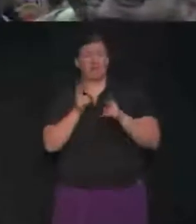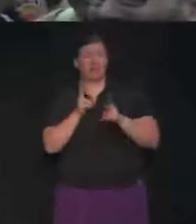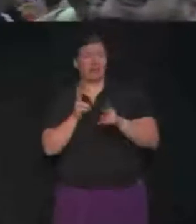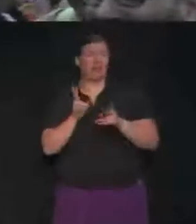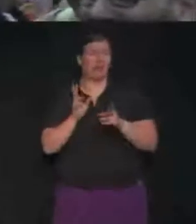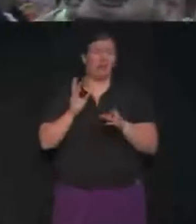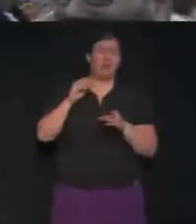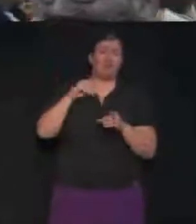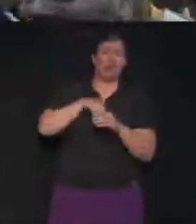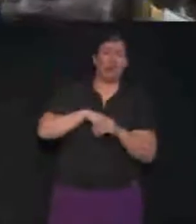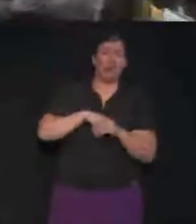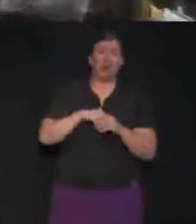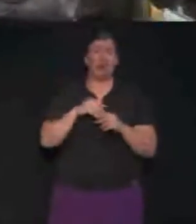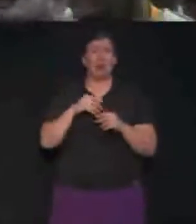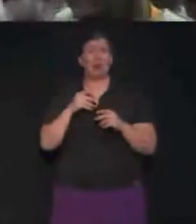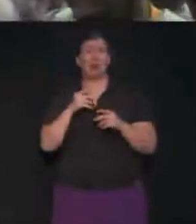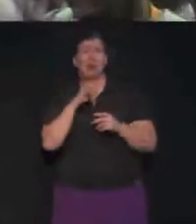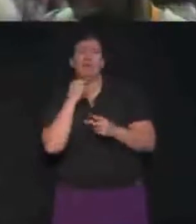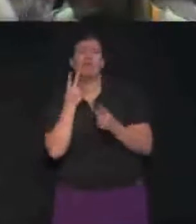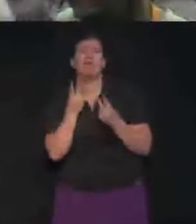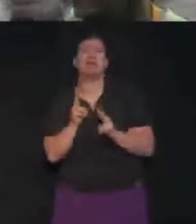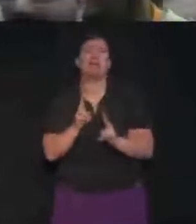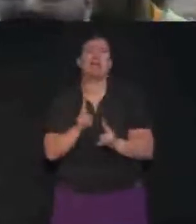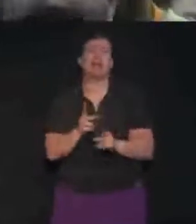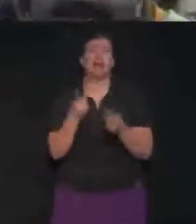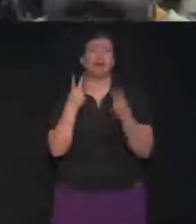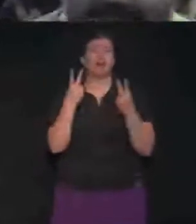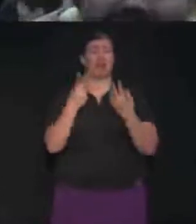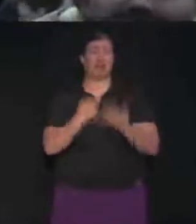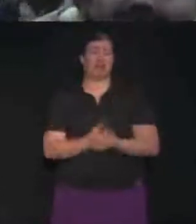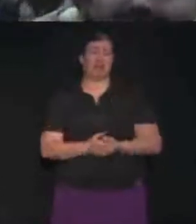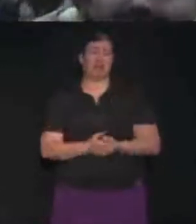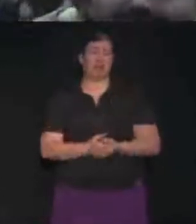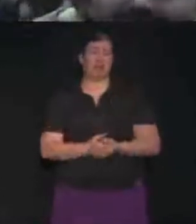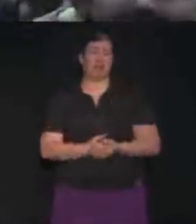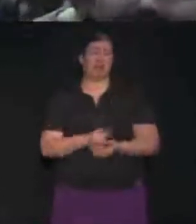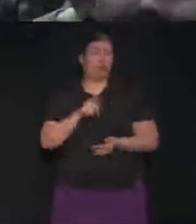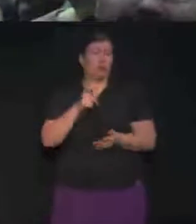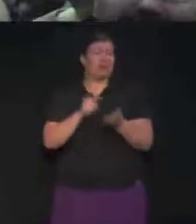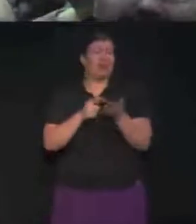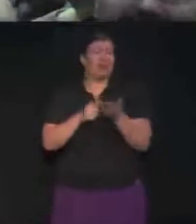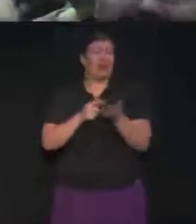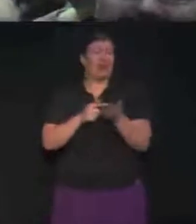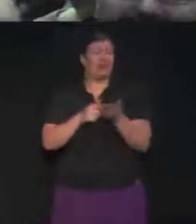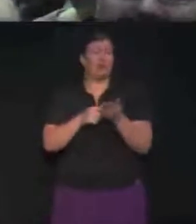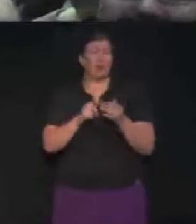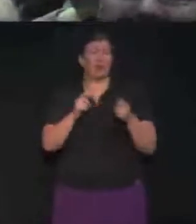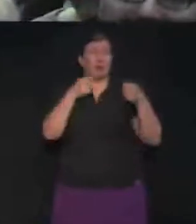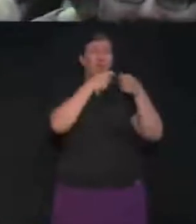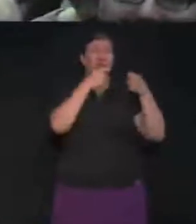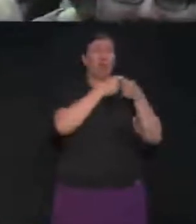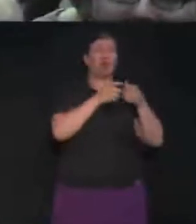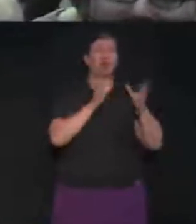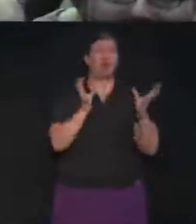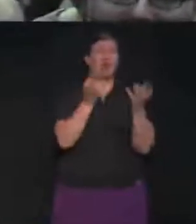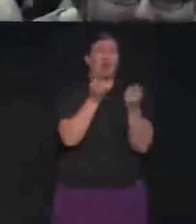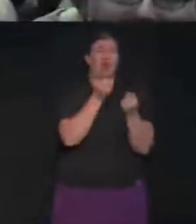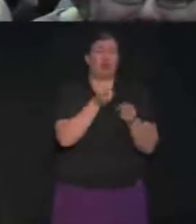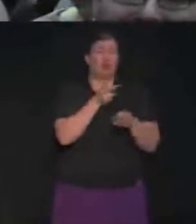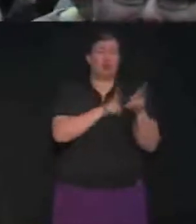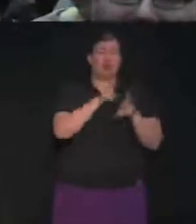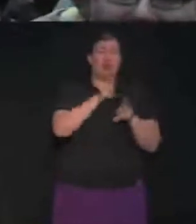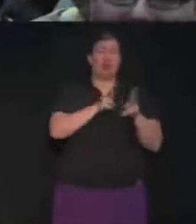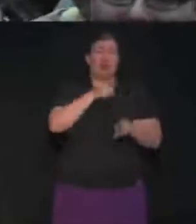wichtig finden dass sie die gewährleisten können und nicht den Anspruch den dann Bundesverfassungsgericht an eine Wahl hat